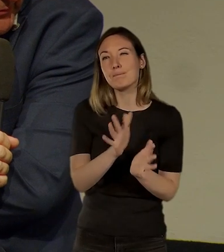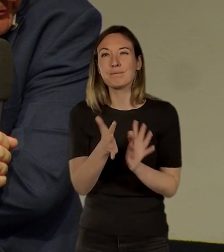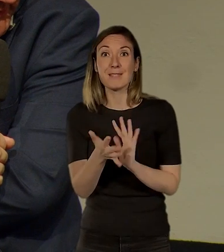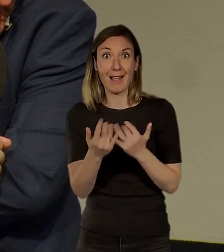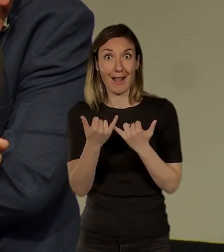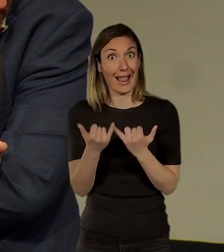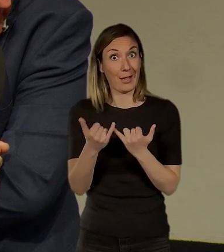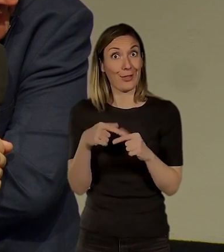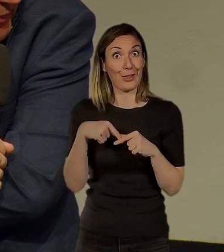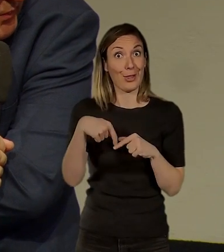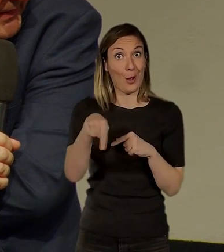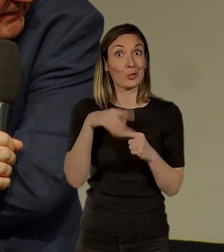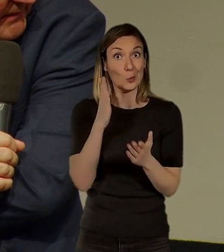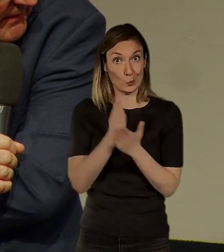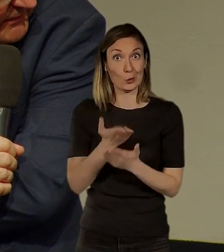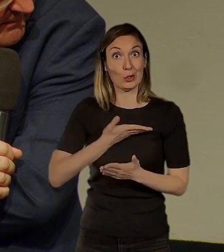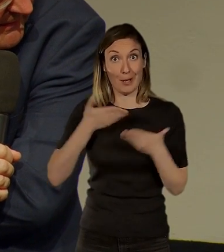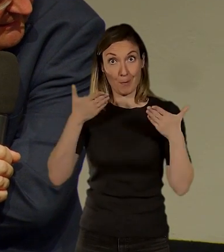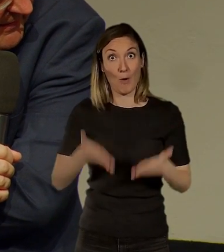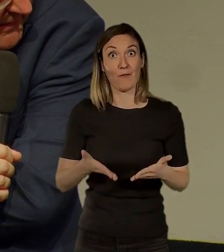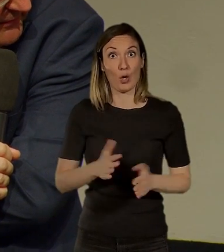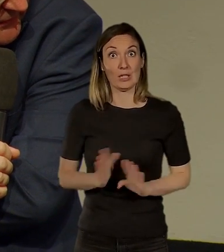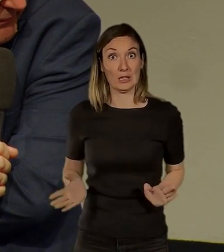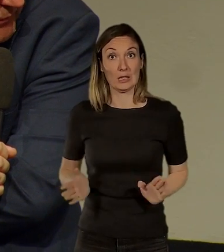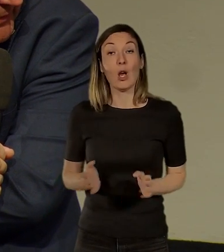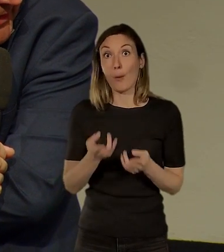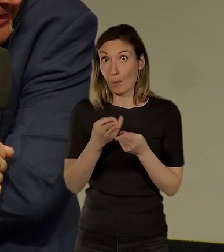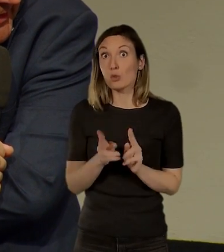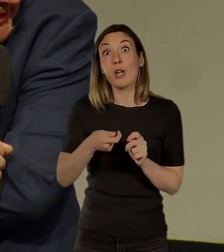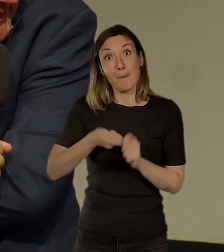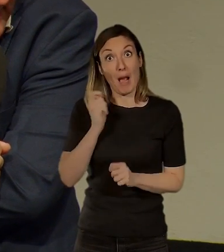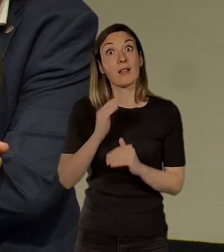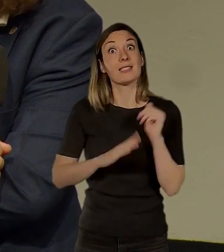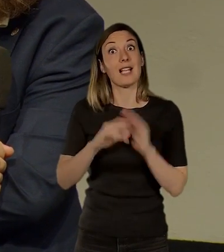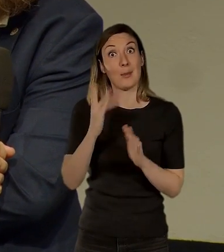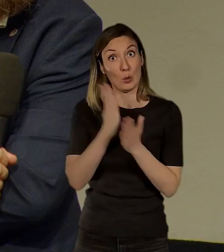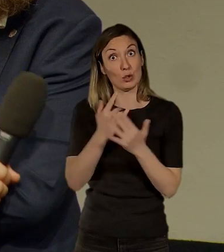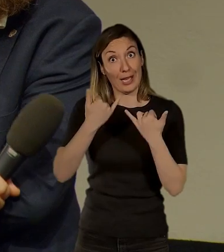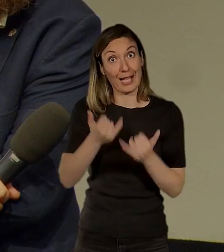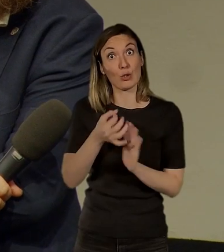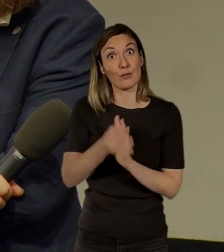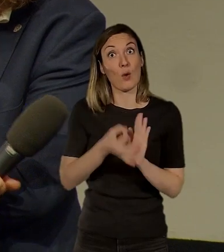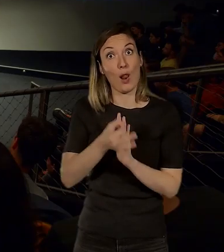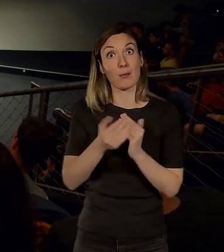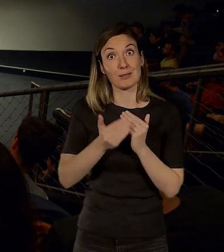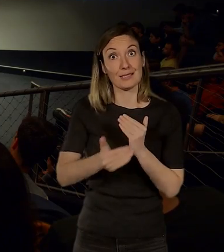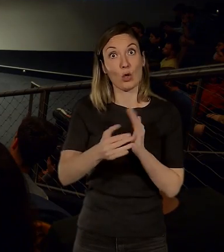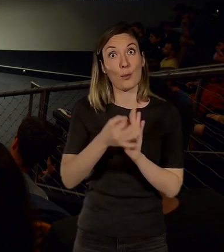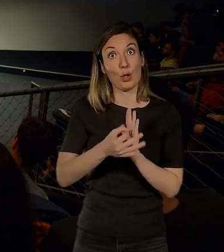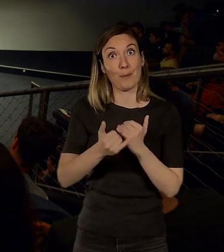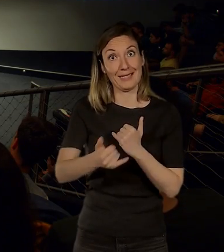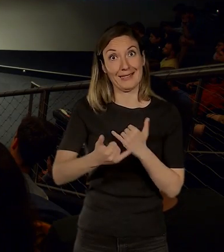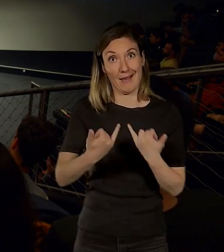volebním období jako povolenou a třeba i zahájenou stavbu. Diváci, kteří nás sledují online, se často ptají